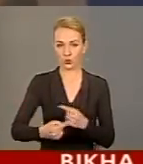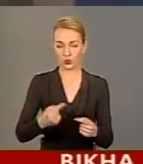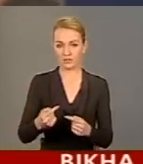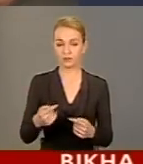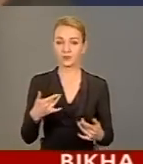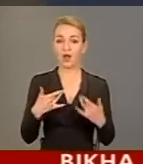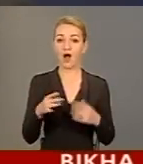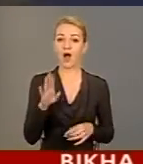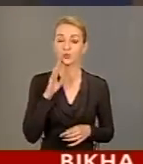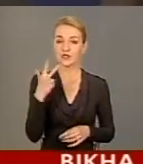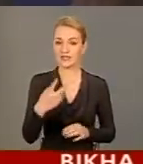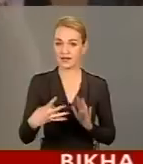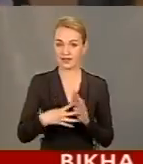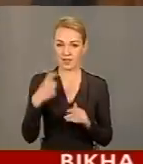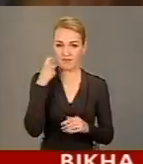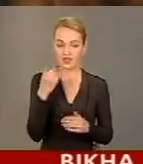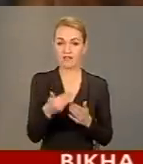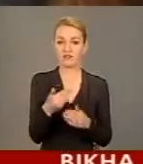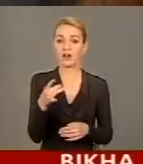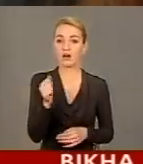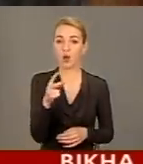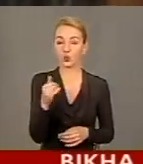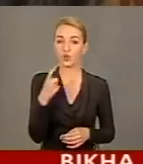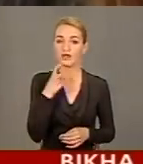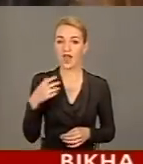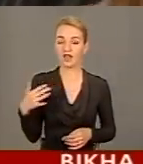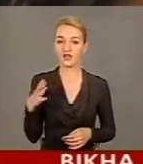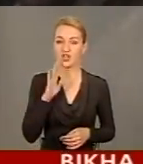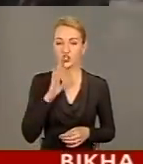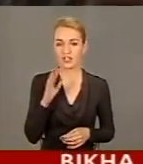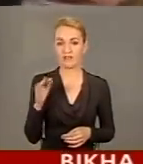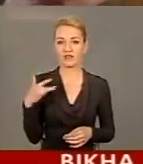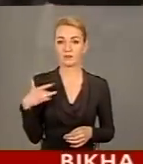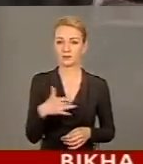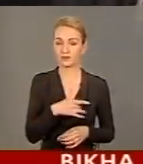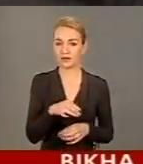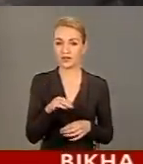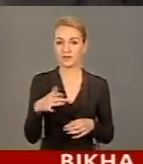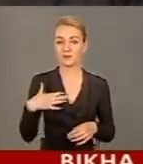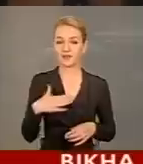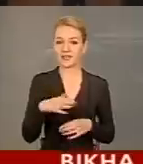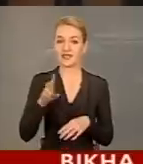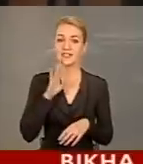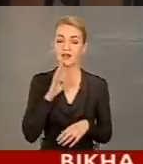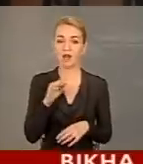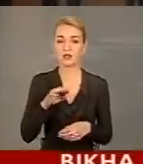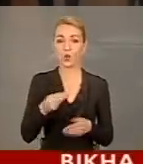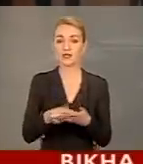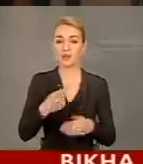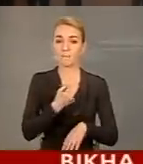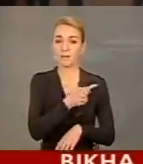нині 39, від раку яєчників померла її мама, від раку молочної залози її тітка. За оцінками медиків, у Джолі